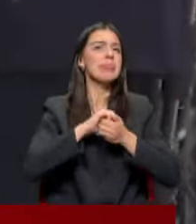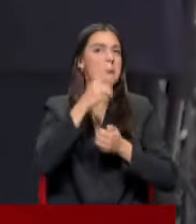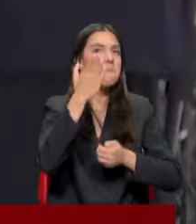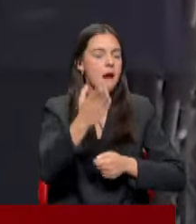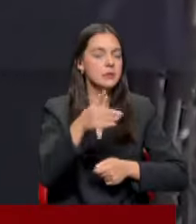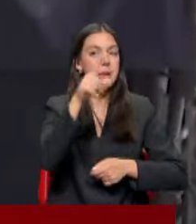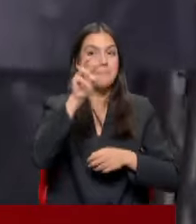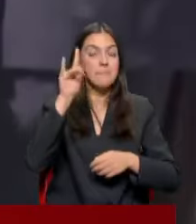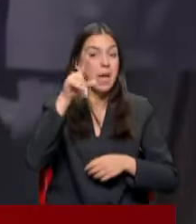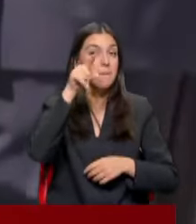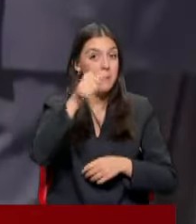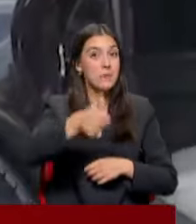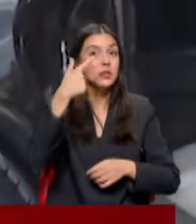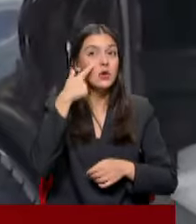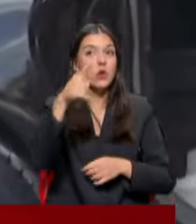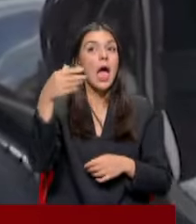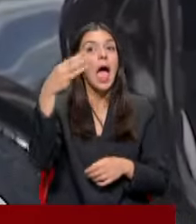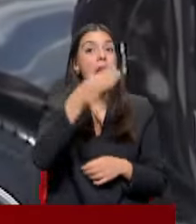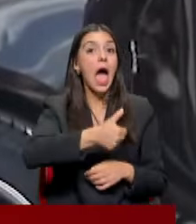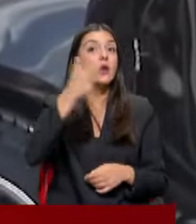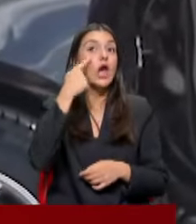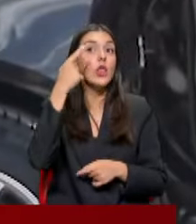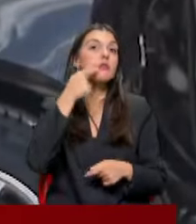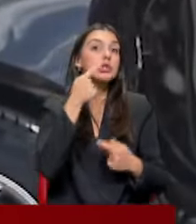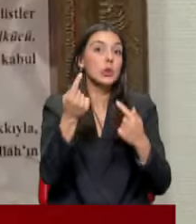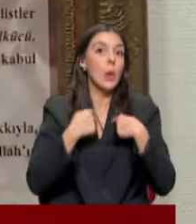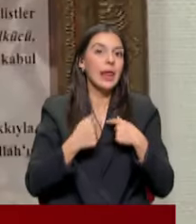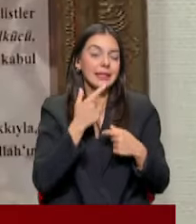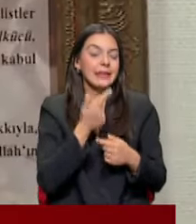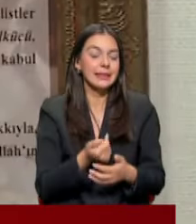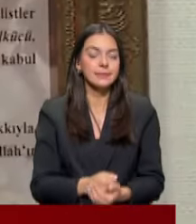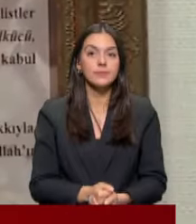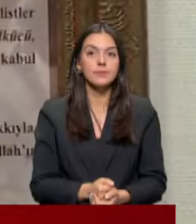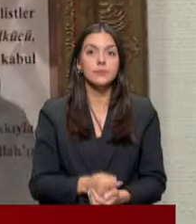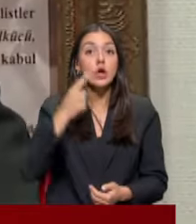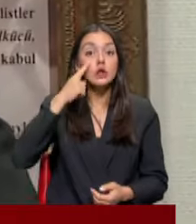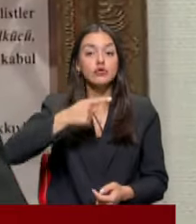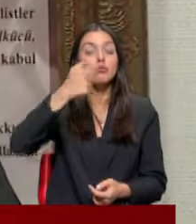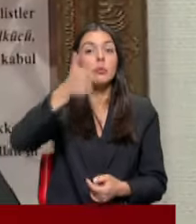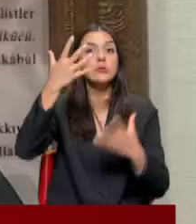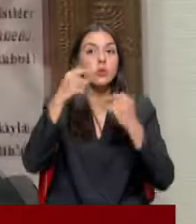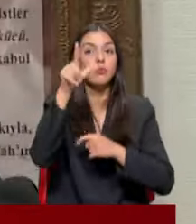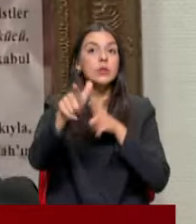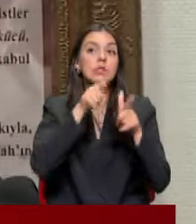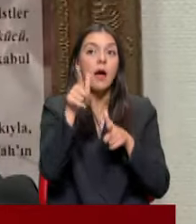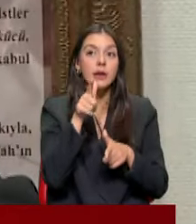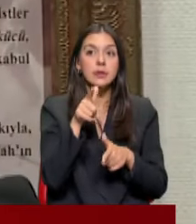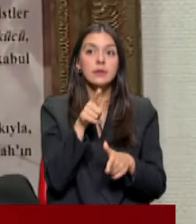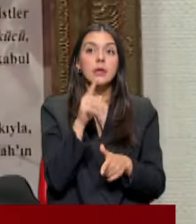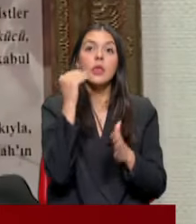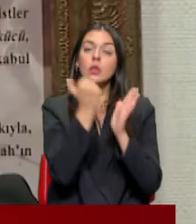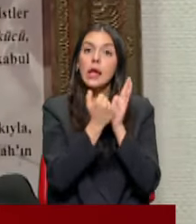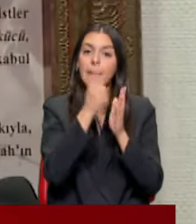lideri otokolaşmayı Erdoğan'ın çağrısı üzerine yaptığını açıkladı. Cumhurbaşkanı olarak bu çağrısına dayalı